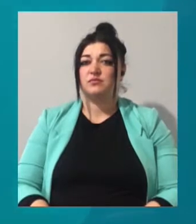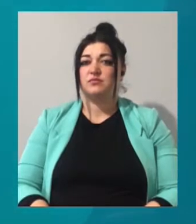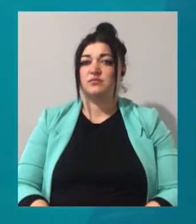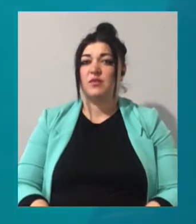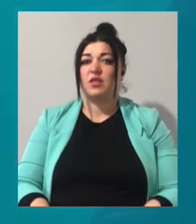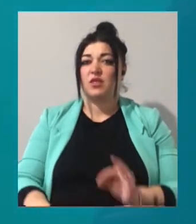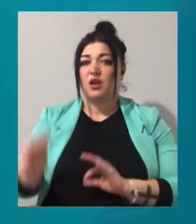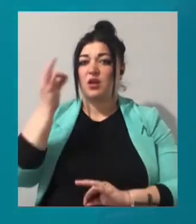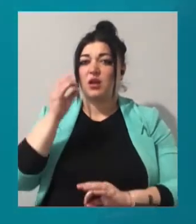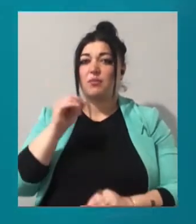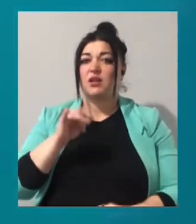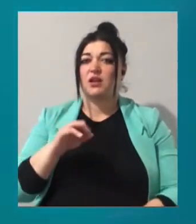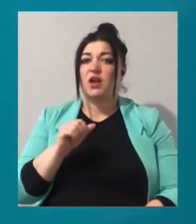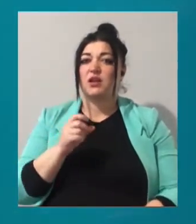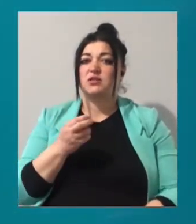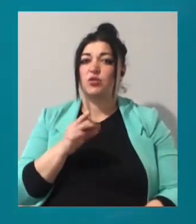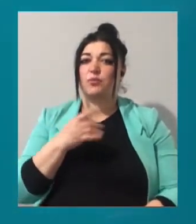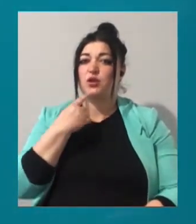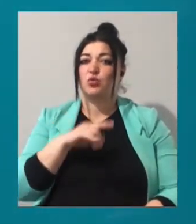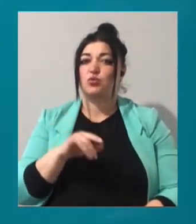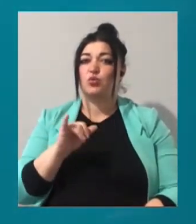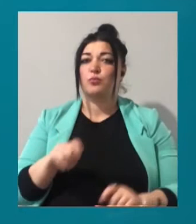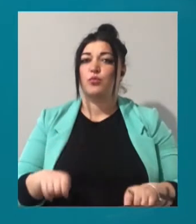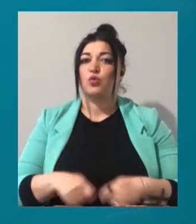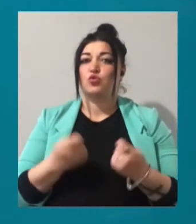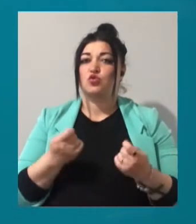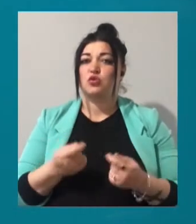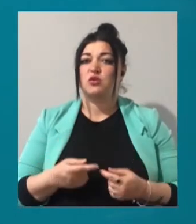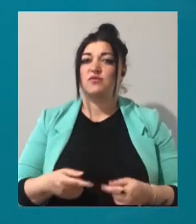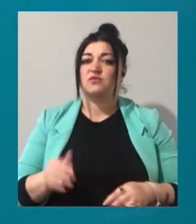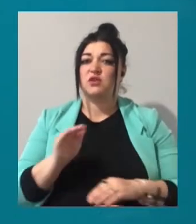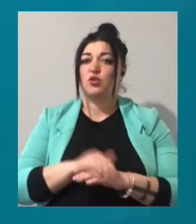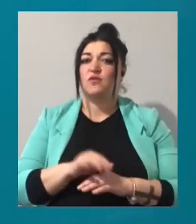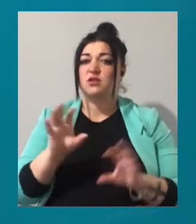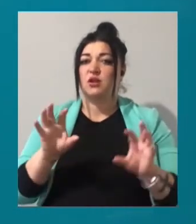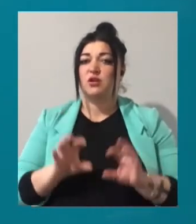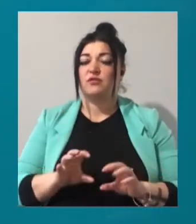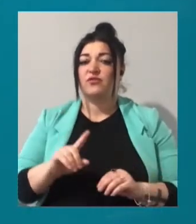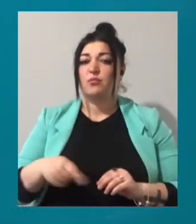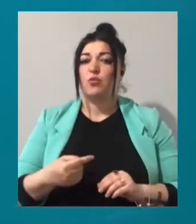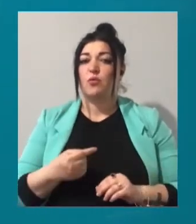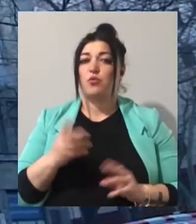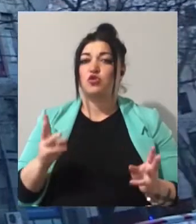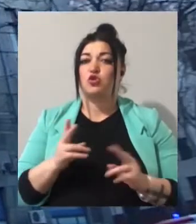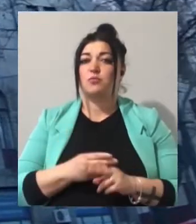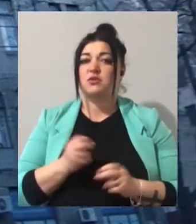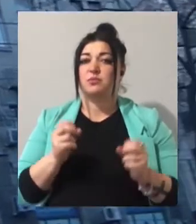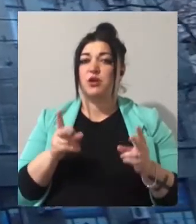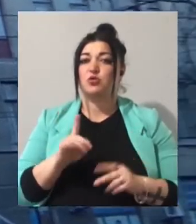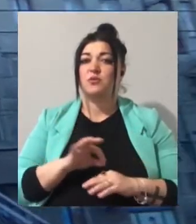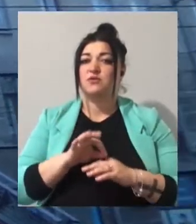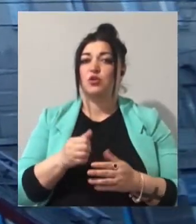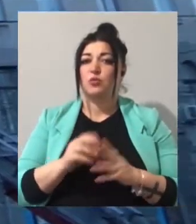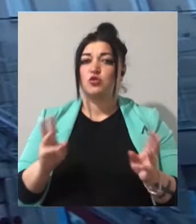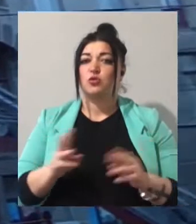Нагадаємо, Андрія Хаєцького підозрюють у порушенні встановлених законодавством вимог пожежної безпеки, що призвело до пожежі у будинку на розі